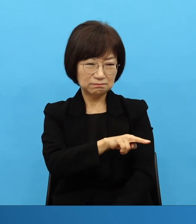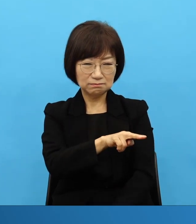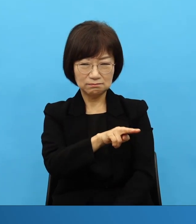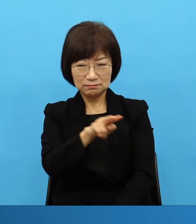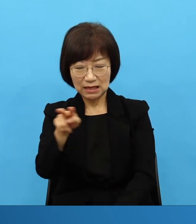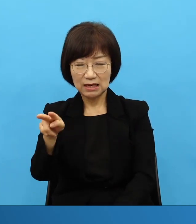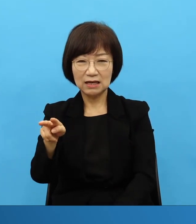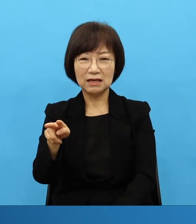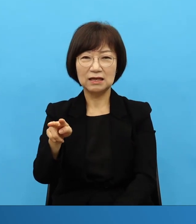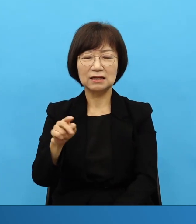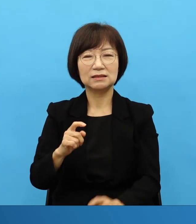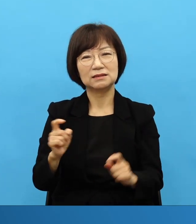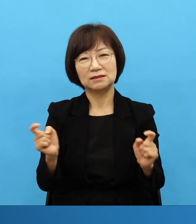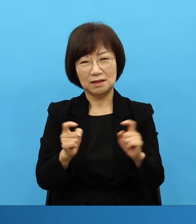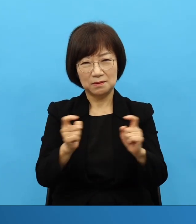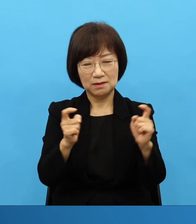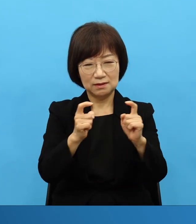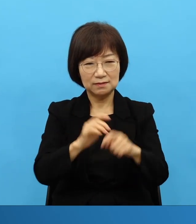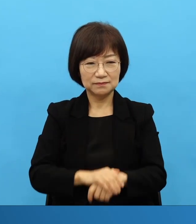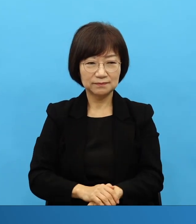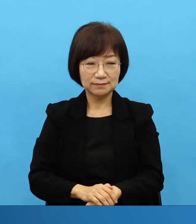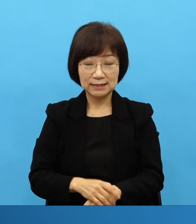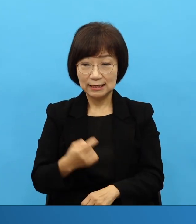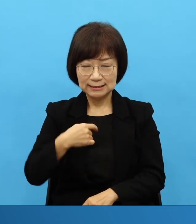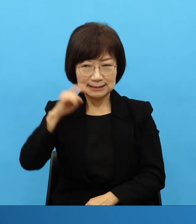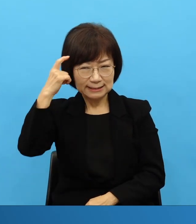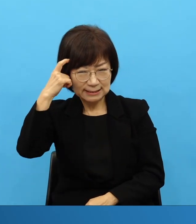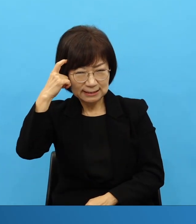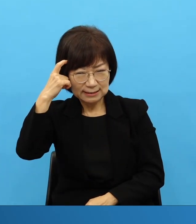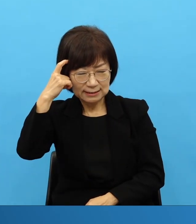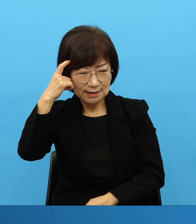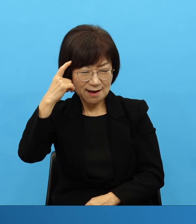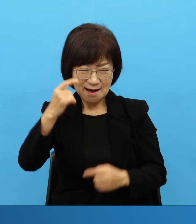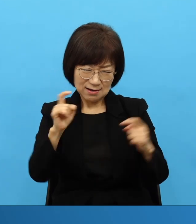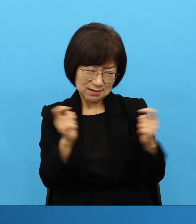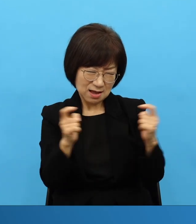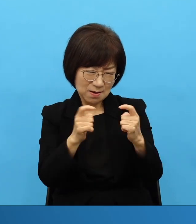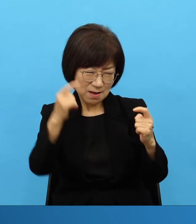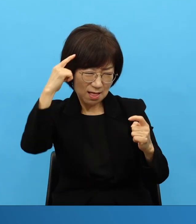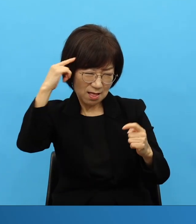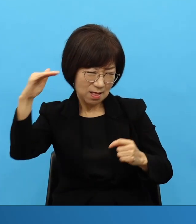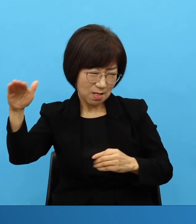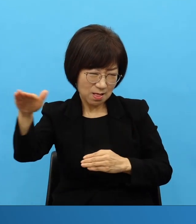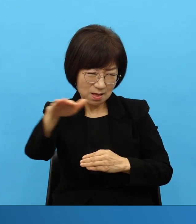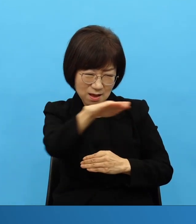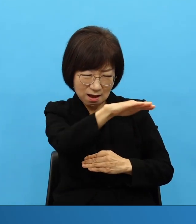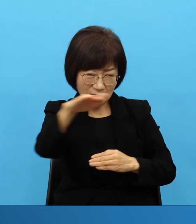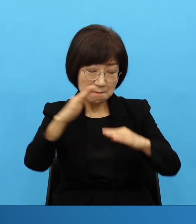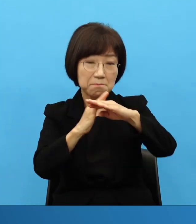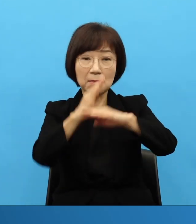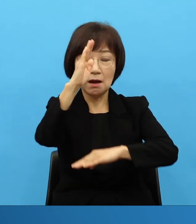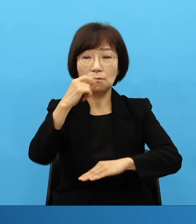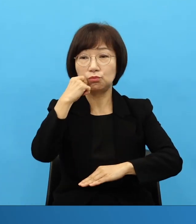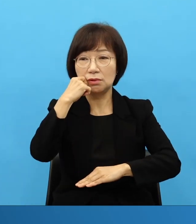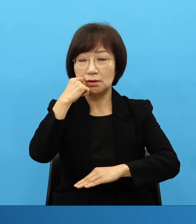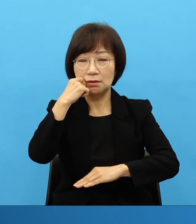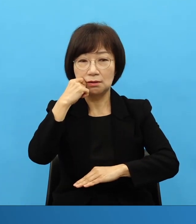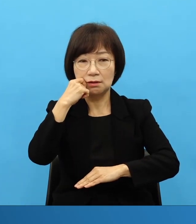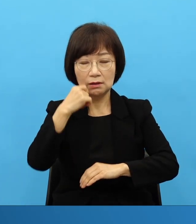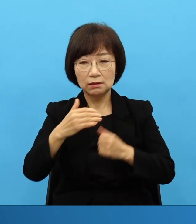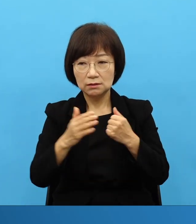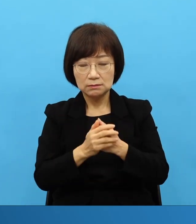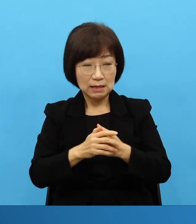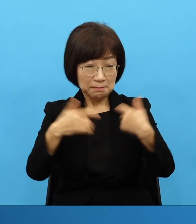other, 예, 그 수준을 못 벗어나는 거죠. and they're not able to come out from that 나 그걸 standard. 보면서 내가 그 닮아갔다니까요. And looking at